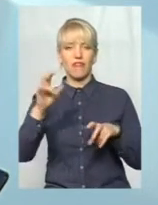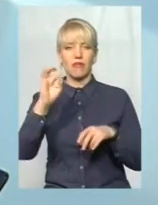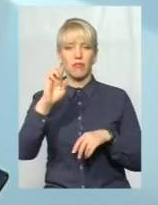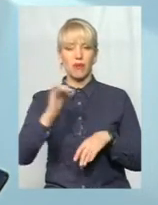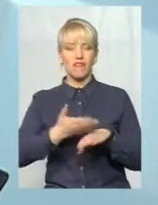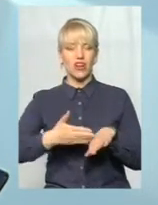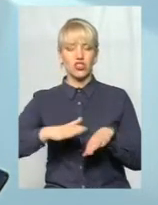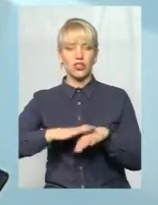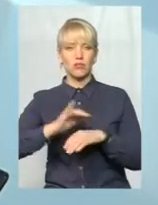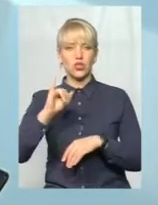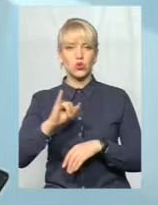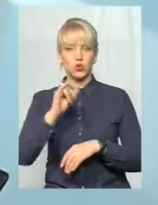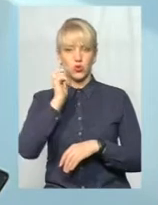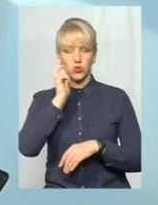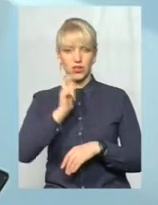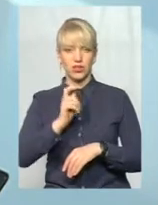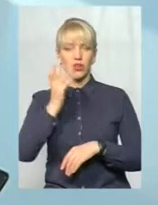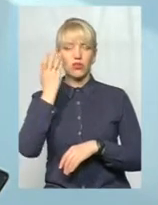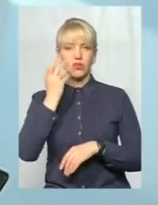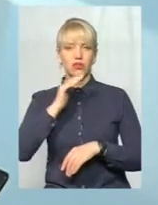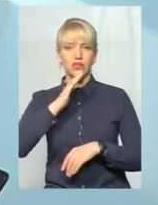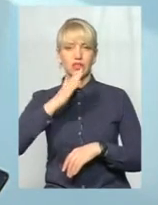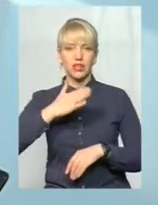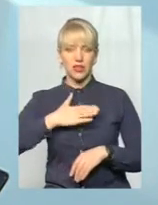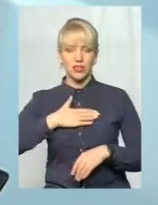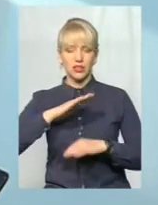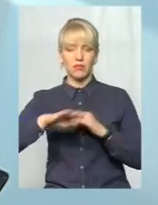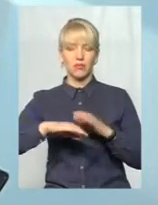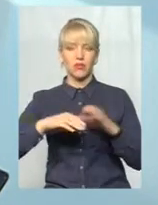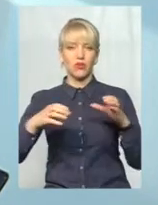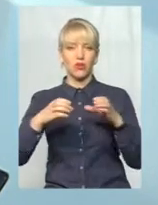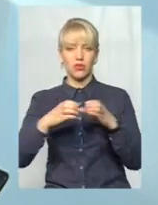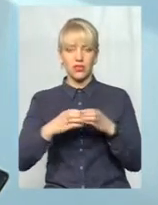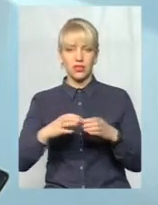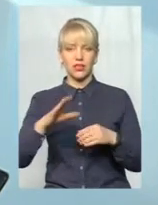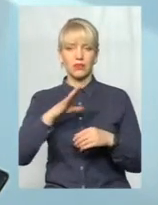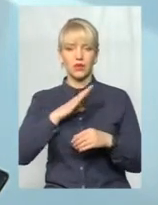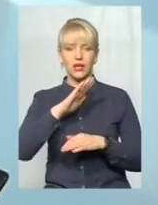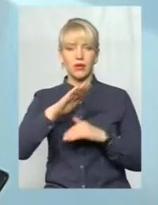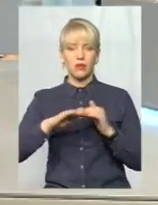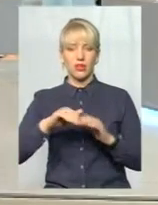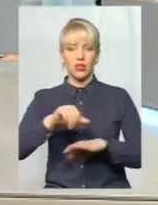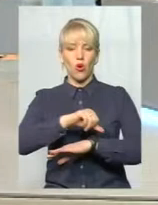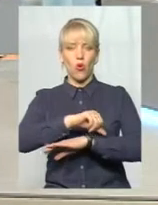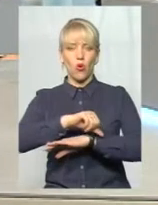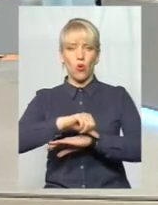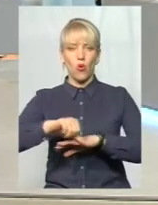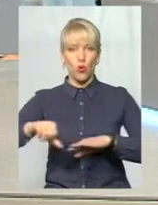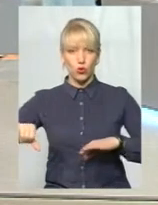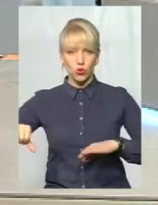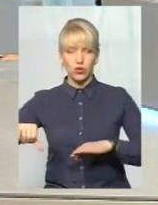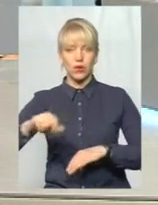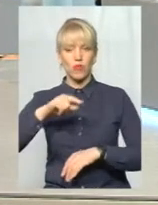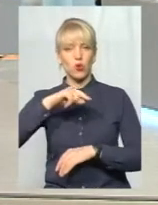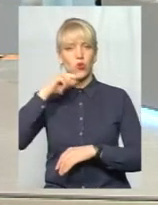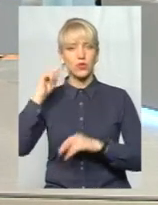тому що коли наші вже фактично підрозділи безпосередньо були під кордонами Російської Федерації,